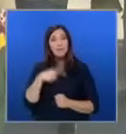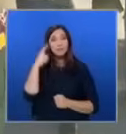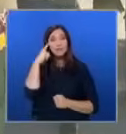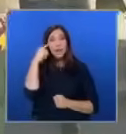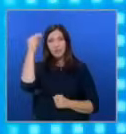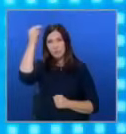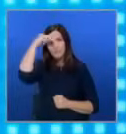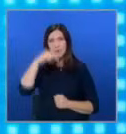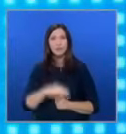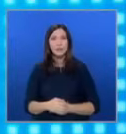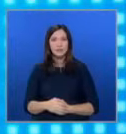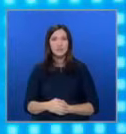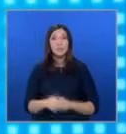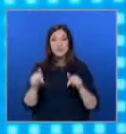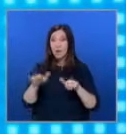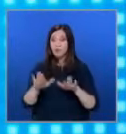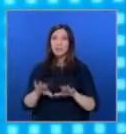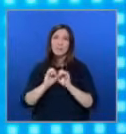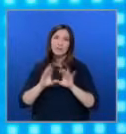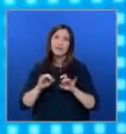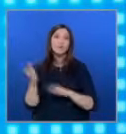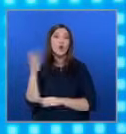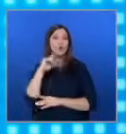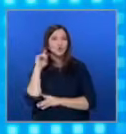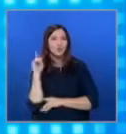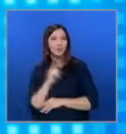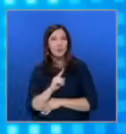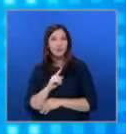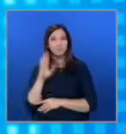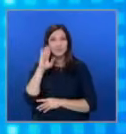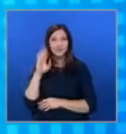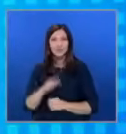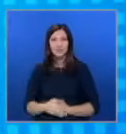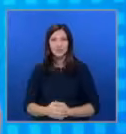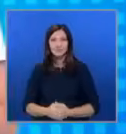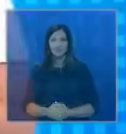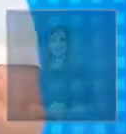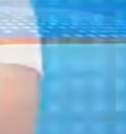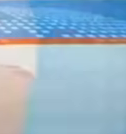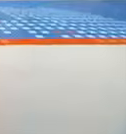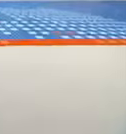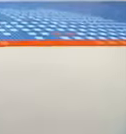българите. Сега останете с предаването още от деня. От мен довиждане.